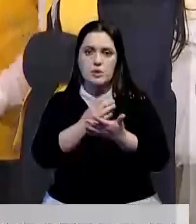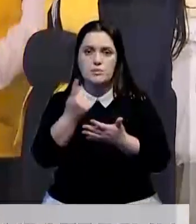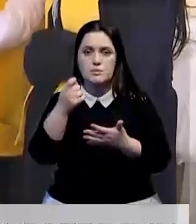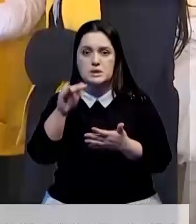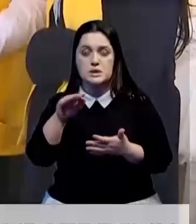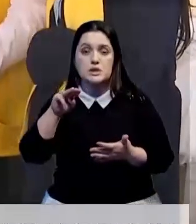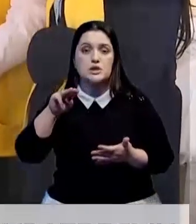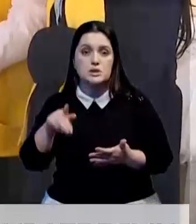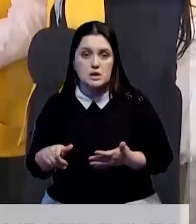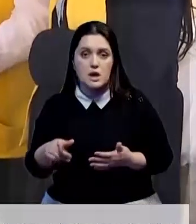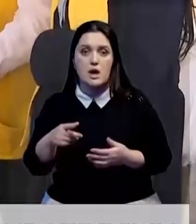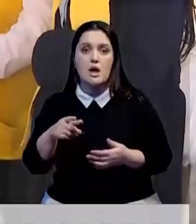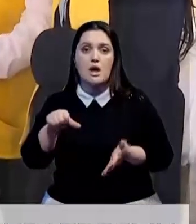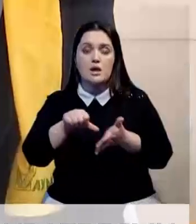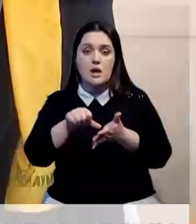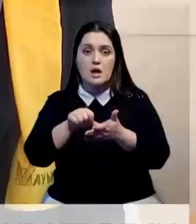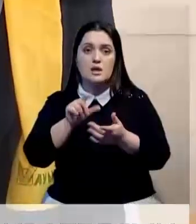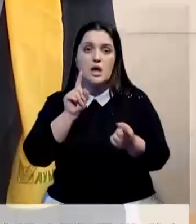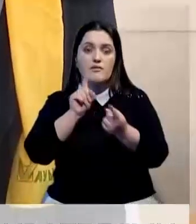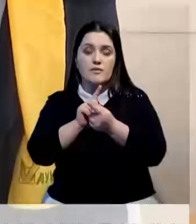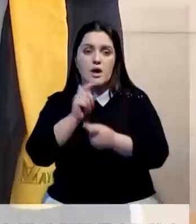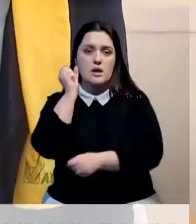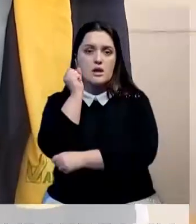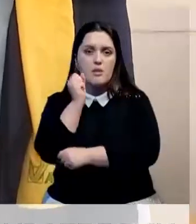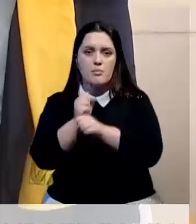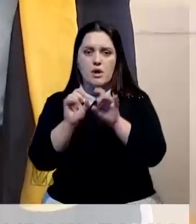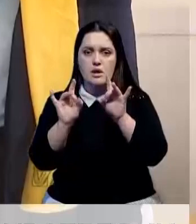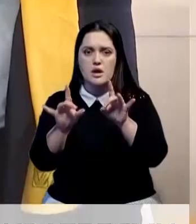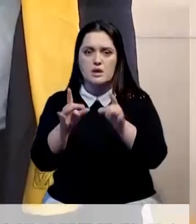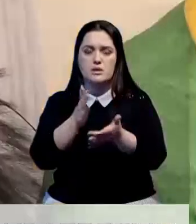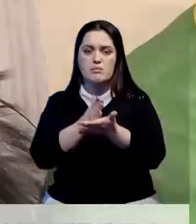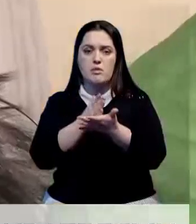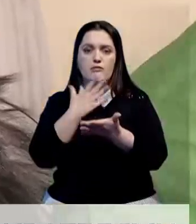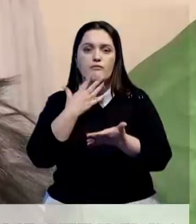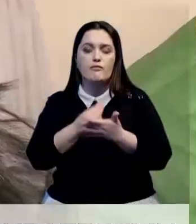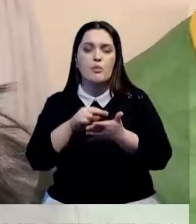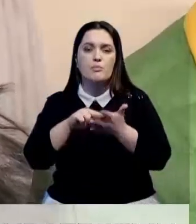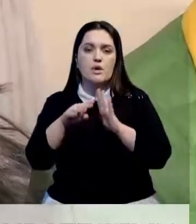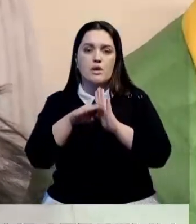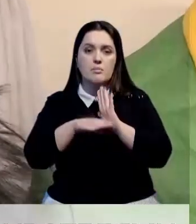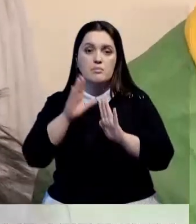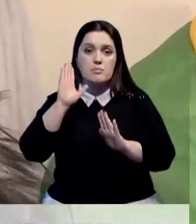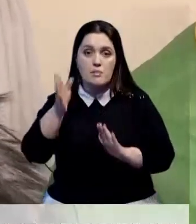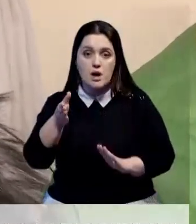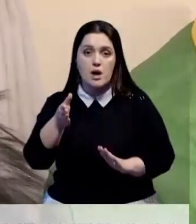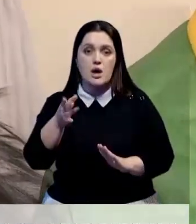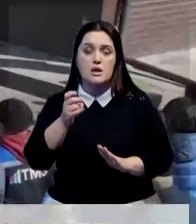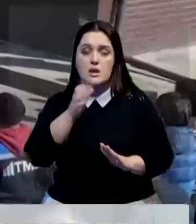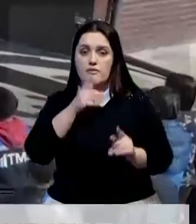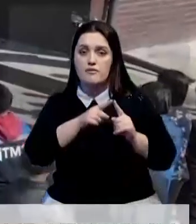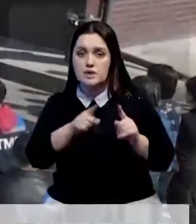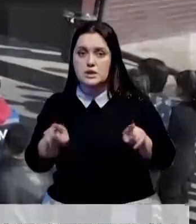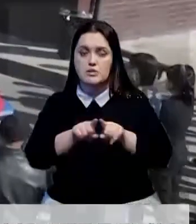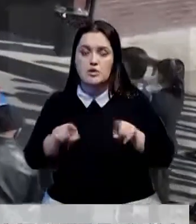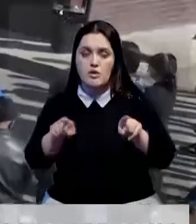около 150 тысяч тенге. Кандидаты на встрече с работниками рассказали об основных направлениях своей предвыборной программы и о планах